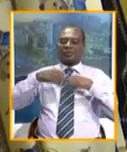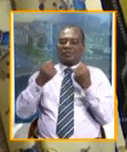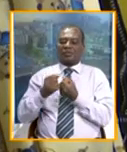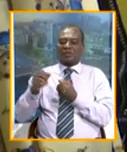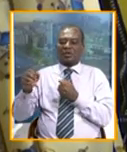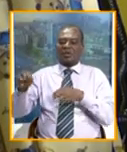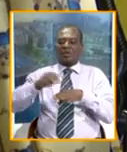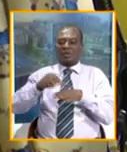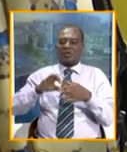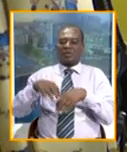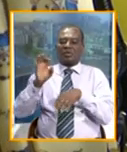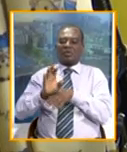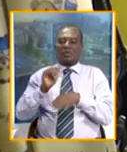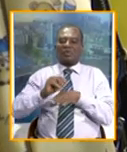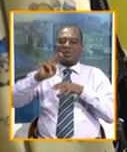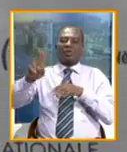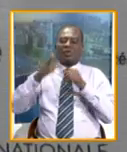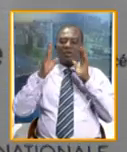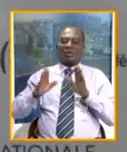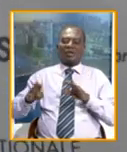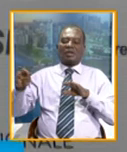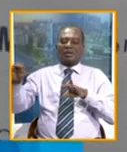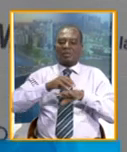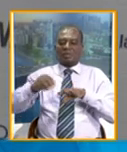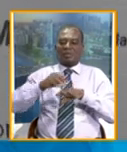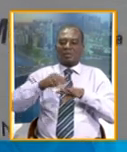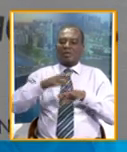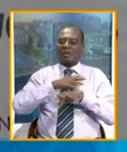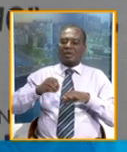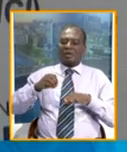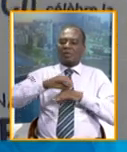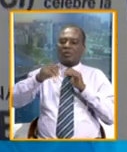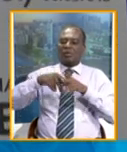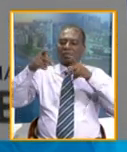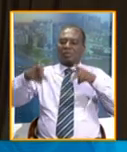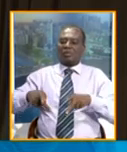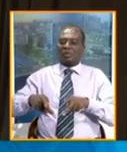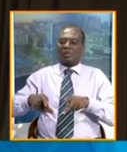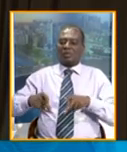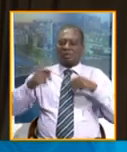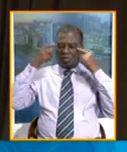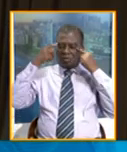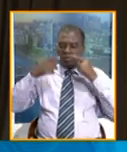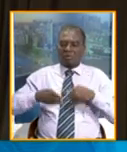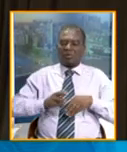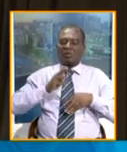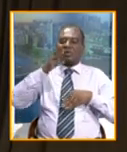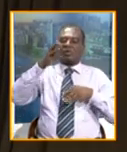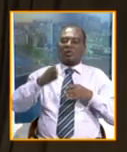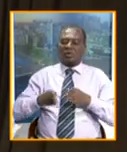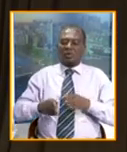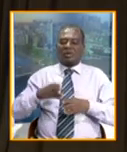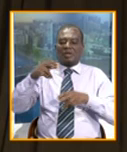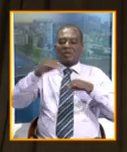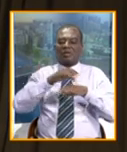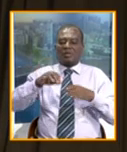société savante des utilisateurs des mathématiques et toute personne soucieuse de promouvoir les